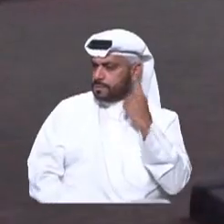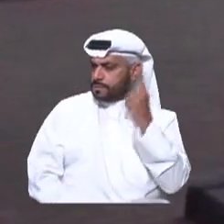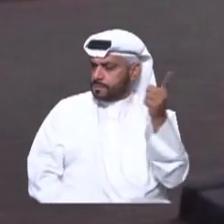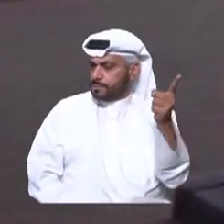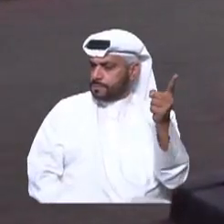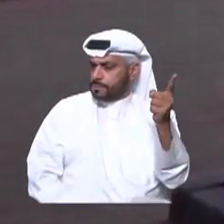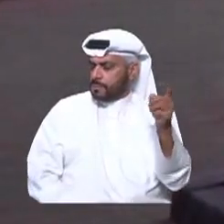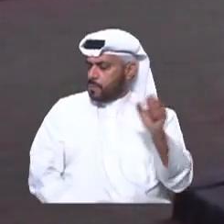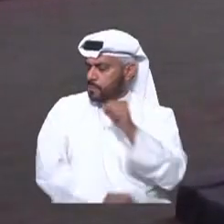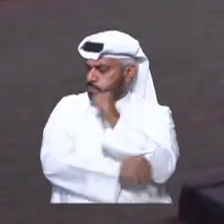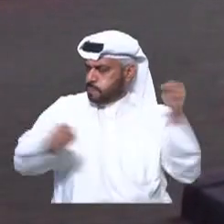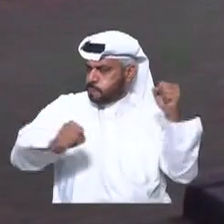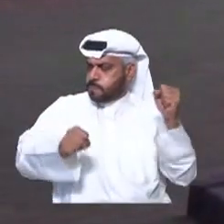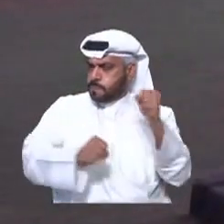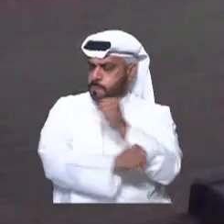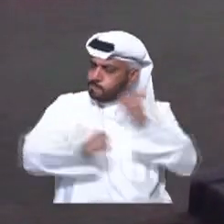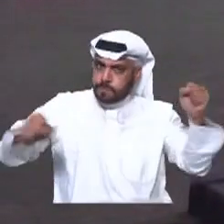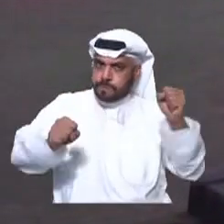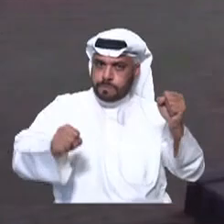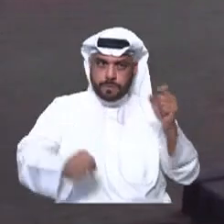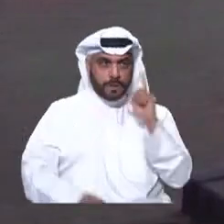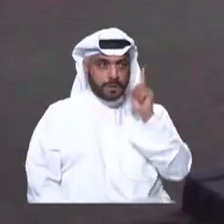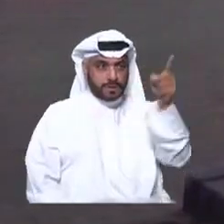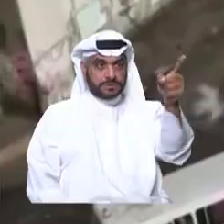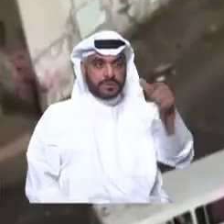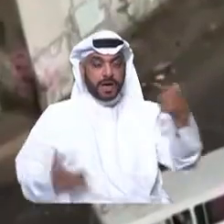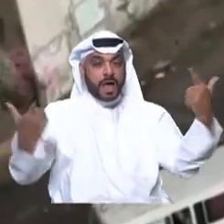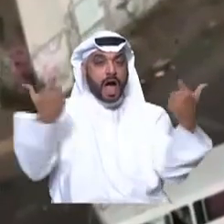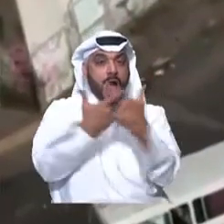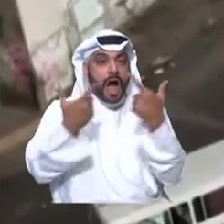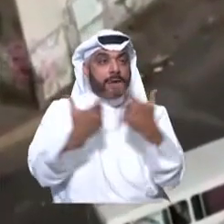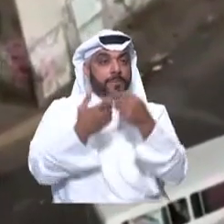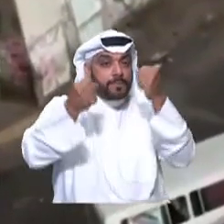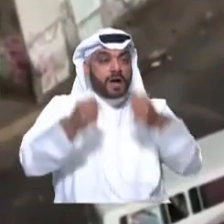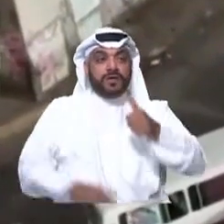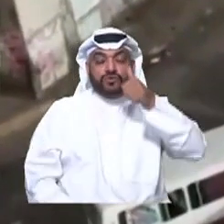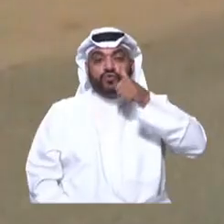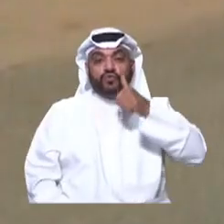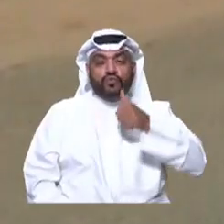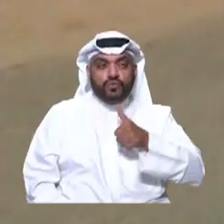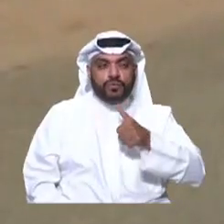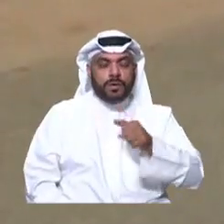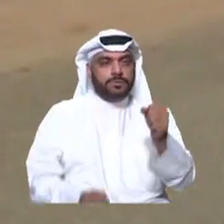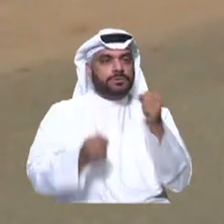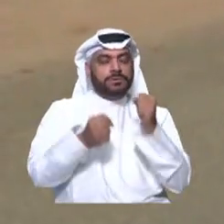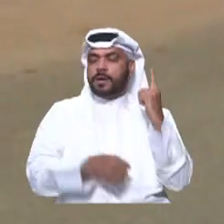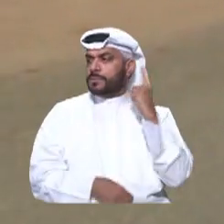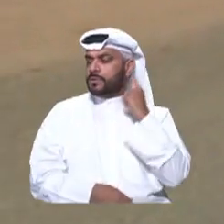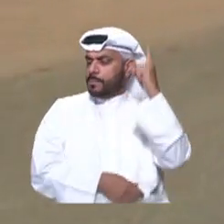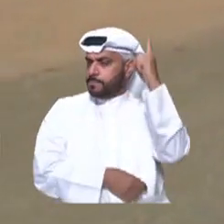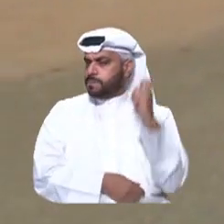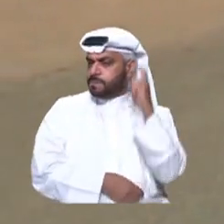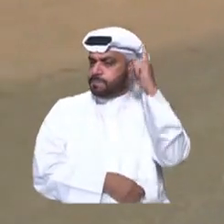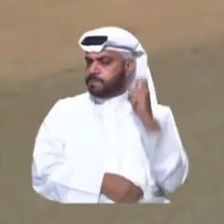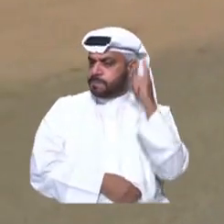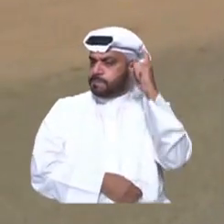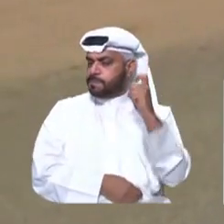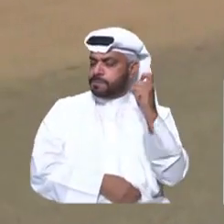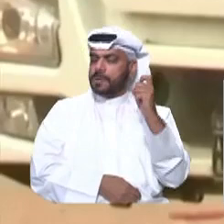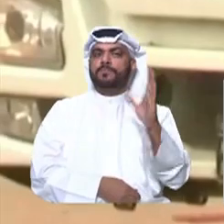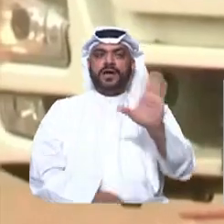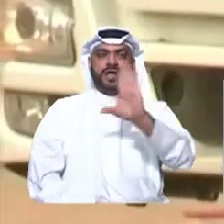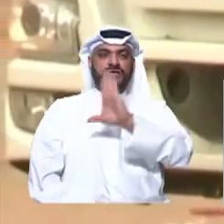حمل وطيشه السودان واشتد القتال ما بين الجيش السوداني وقوات الدعم السريع رئيس مفوضيه الاتحاد الافريقي